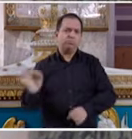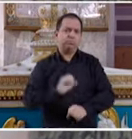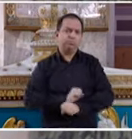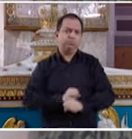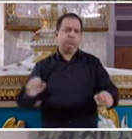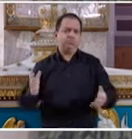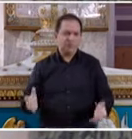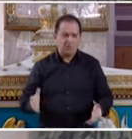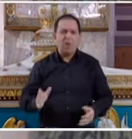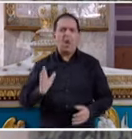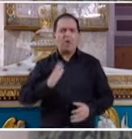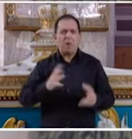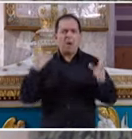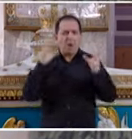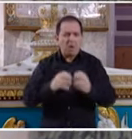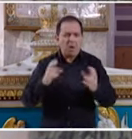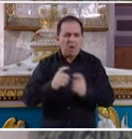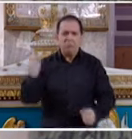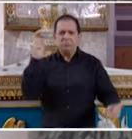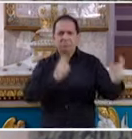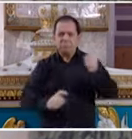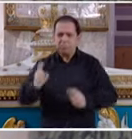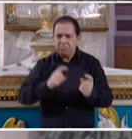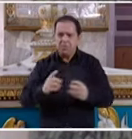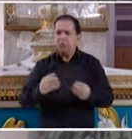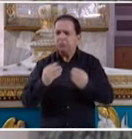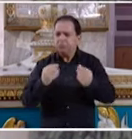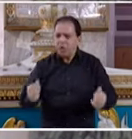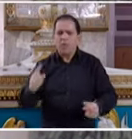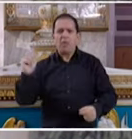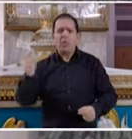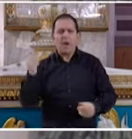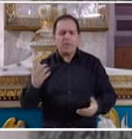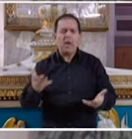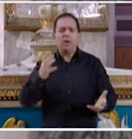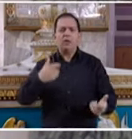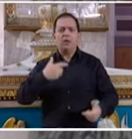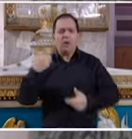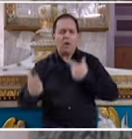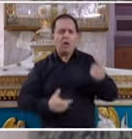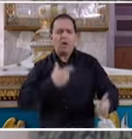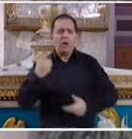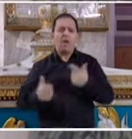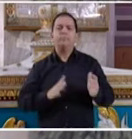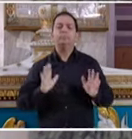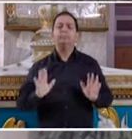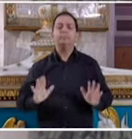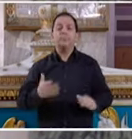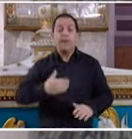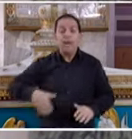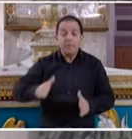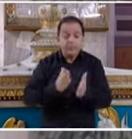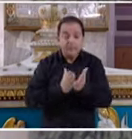οι διαφωνίες και η φαγωμάρα για τη λύτρωση εξ αυτής της πανδημίας. Όμως το θέμα ημών των πιστών δεν